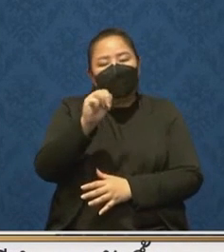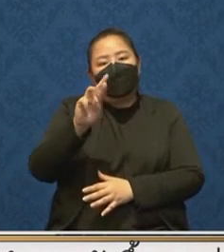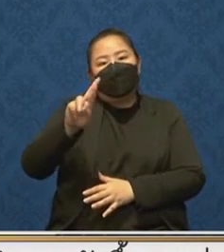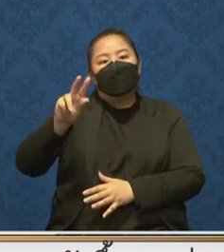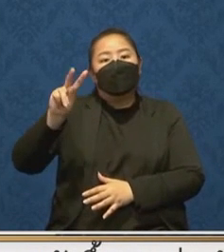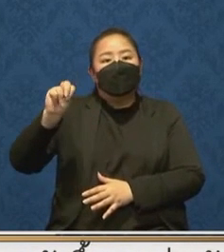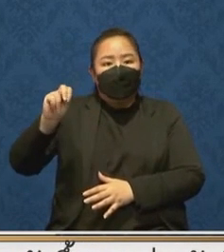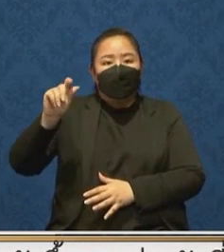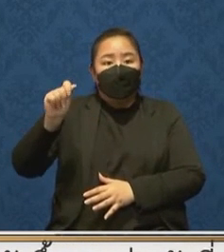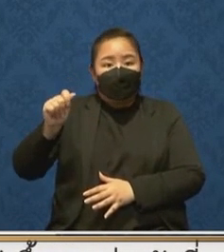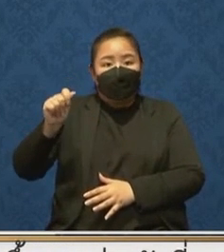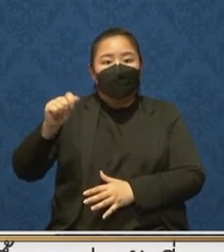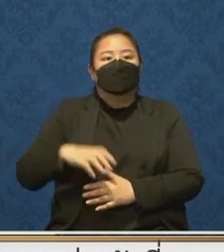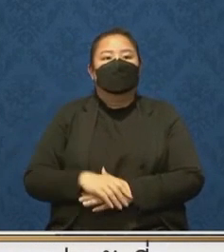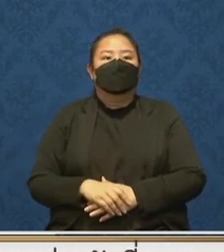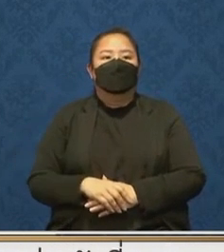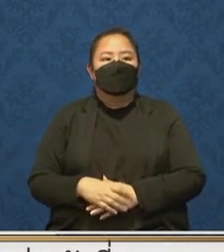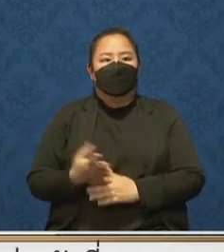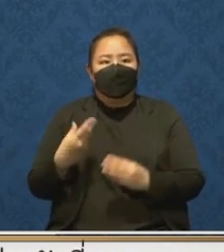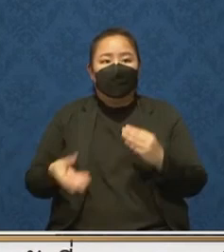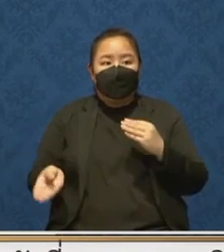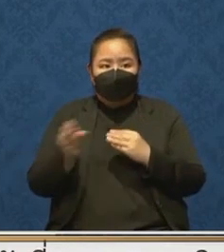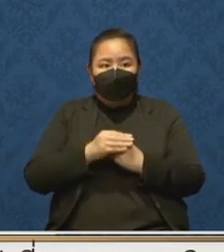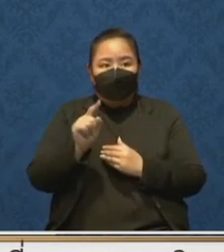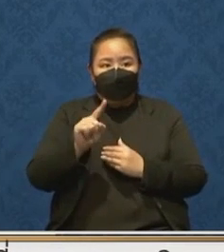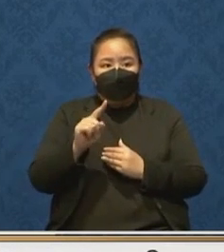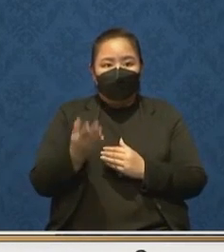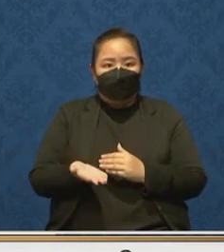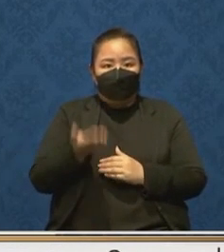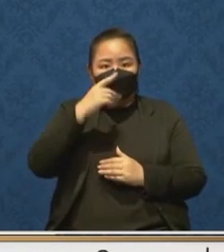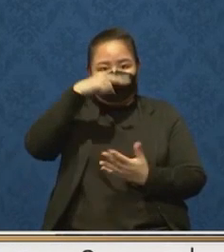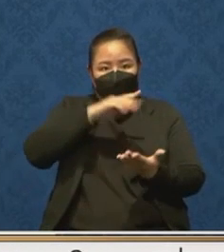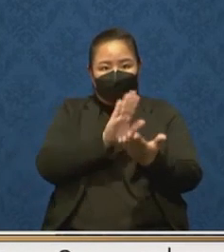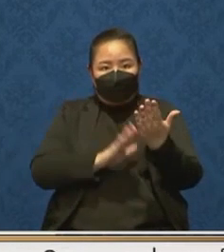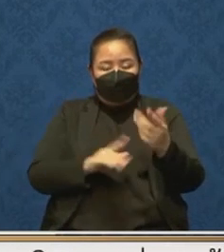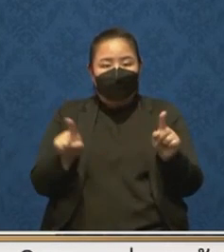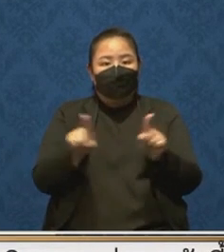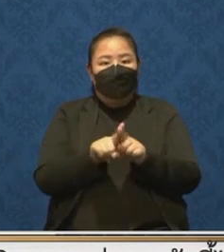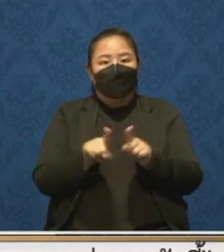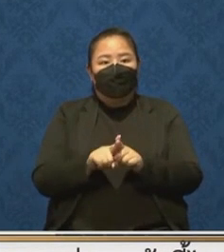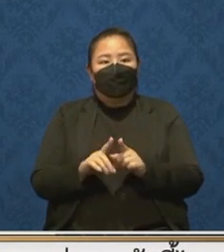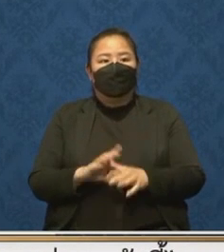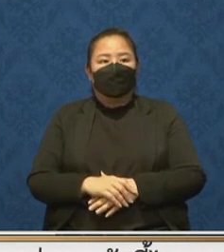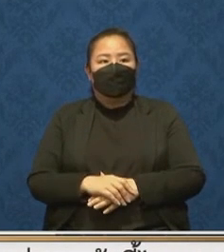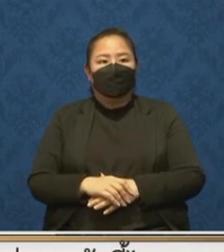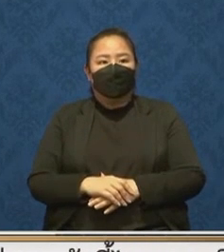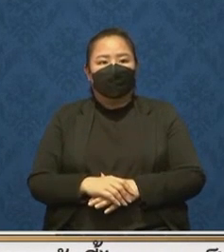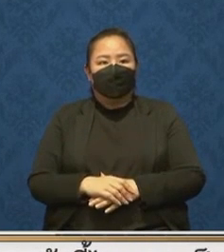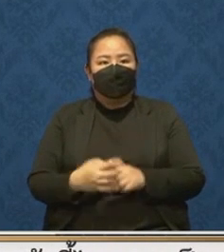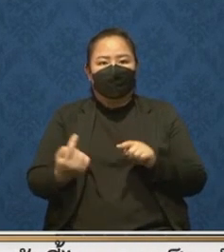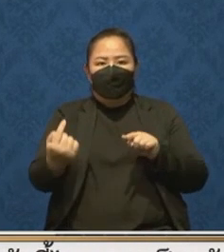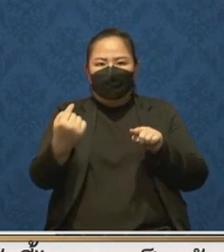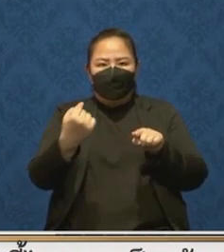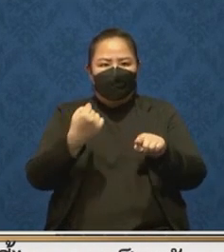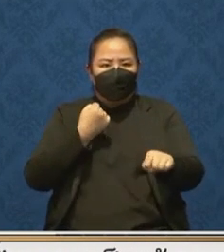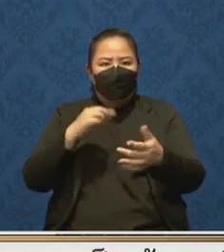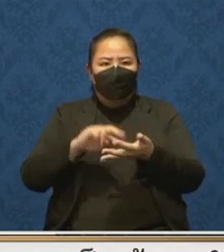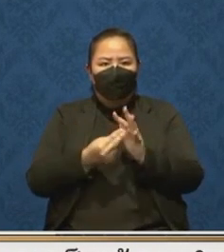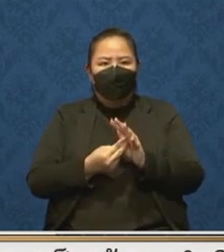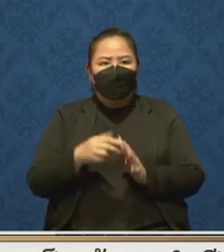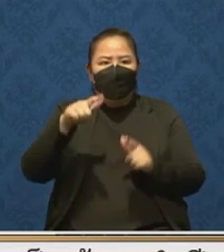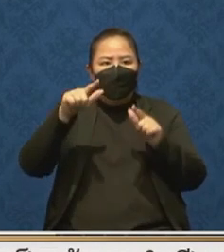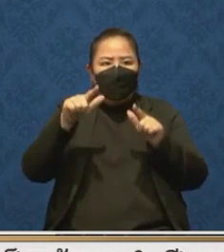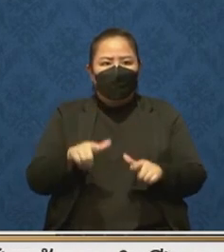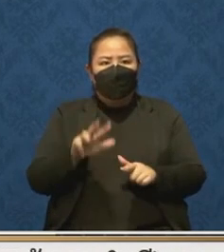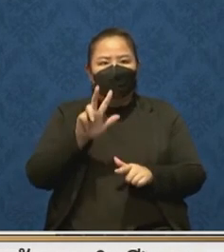ความตองการวักซีน mRNAเพิ่มสูงขึนในไทยเช่นสวนทางกับการชีดแตตสินการที่ลดลงถึ 3.6